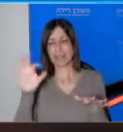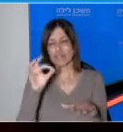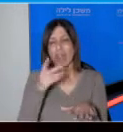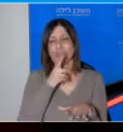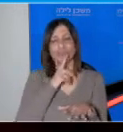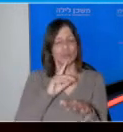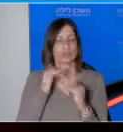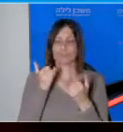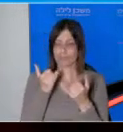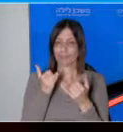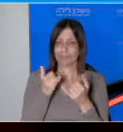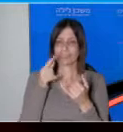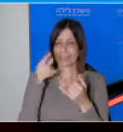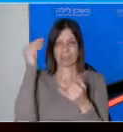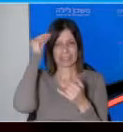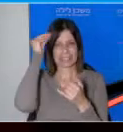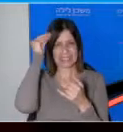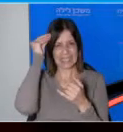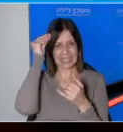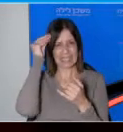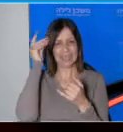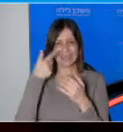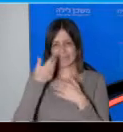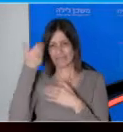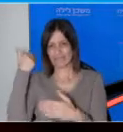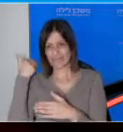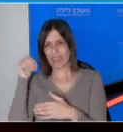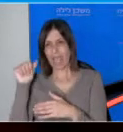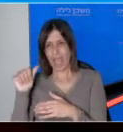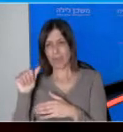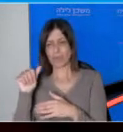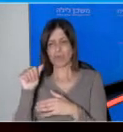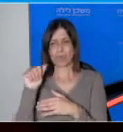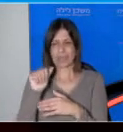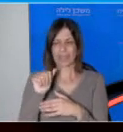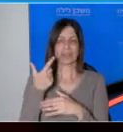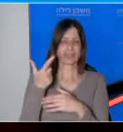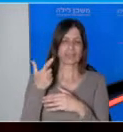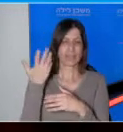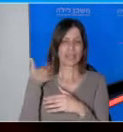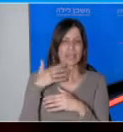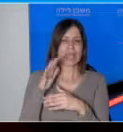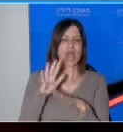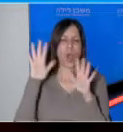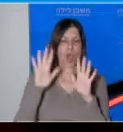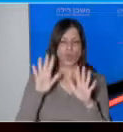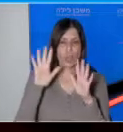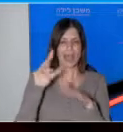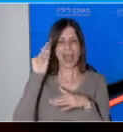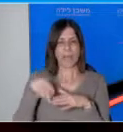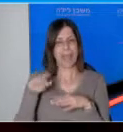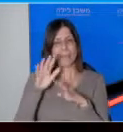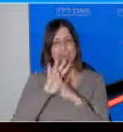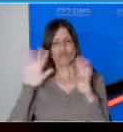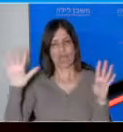זה למעשה מזכיר לנו מאוד את קודמו, את אבו בקר אל-ברדדי, שזה היה באוקטובר 2019.